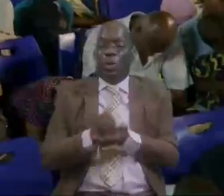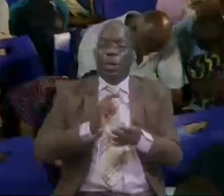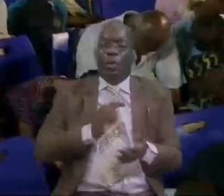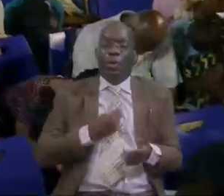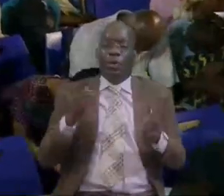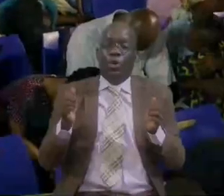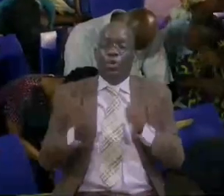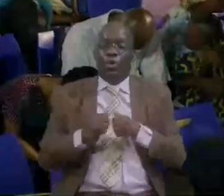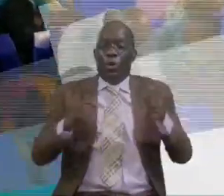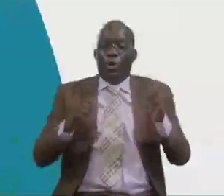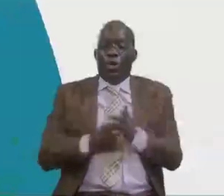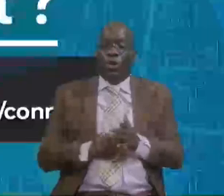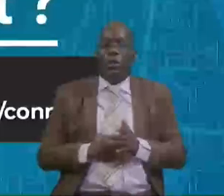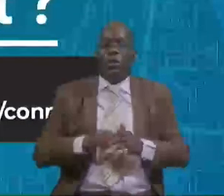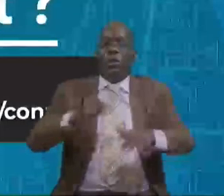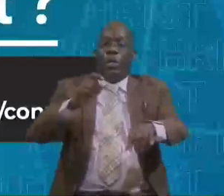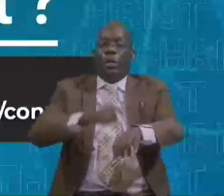conseil.